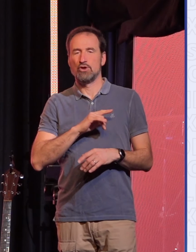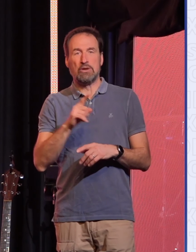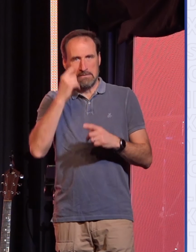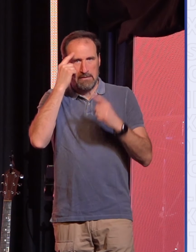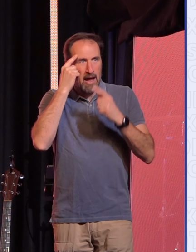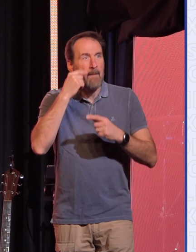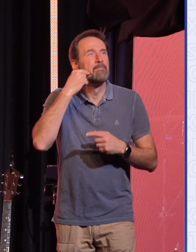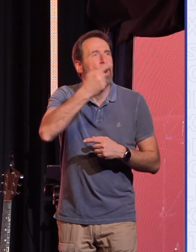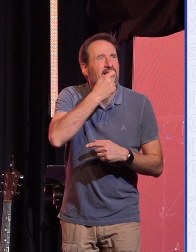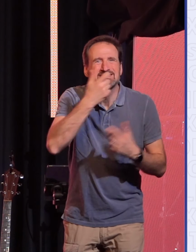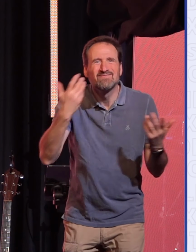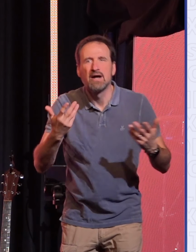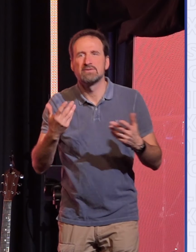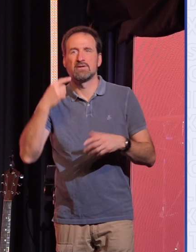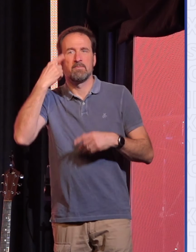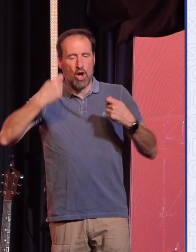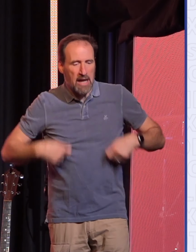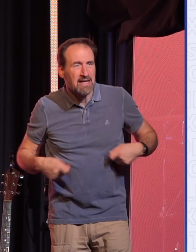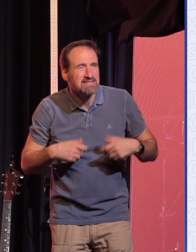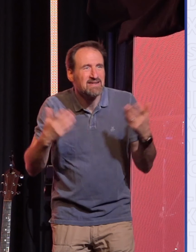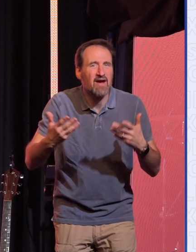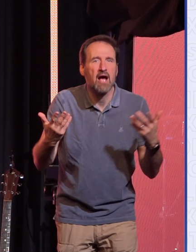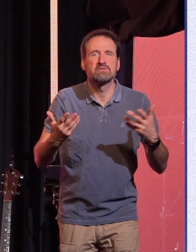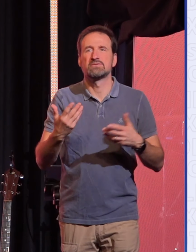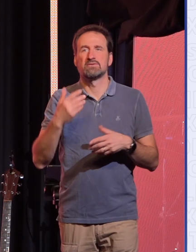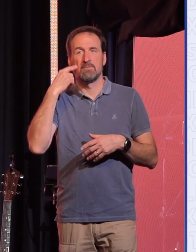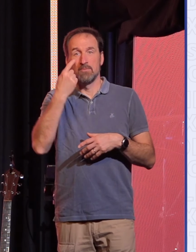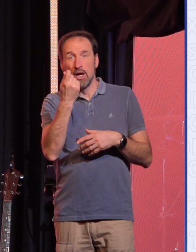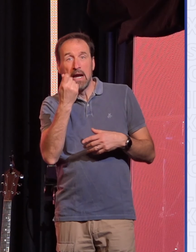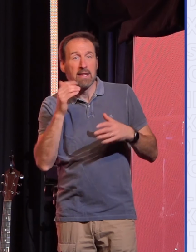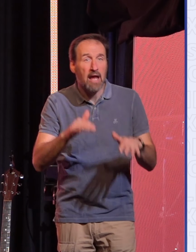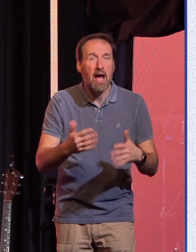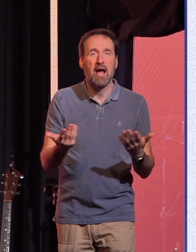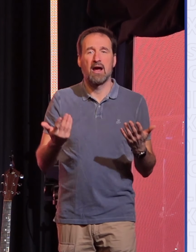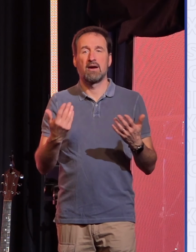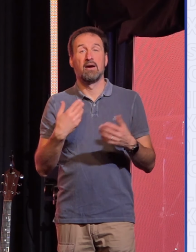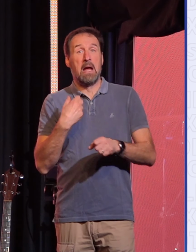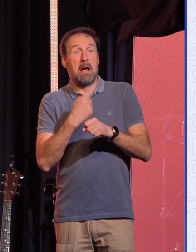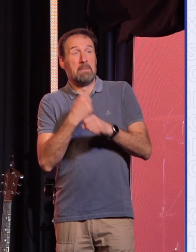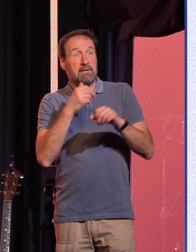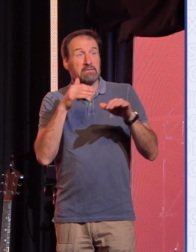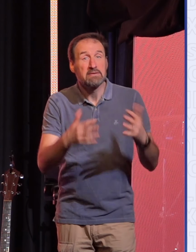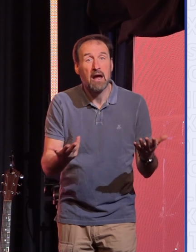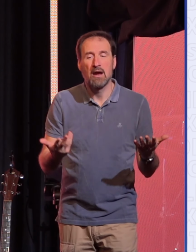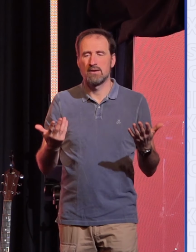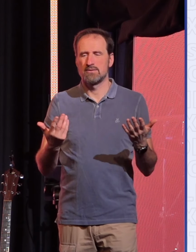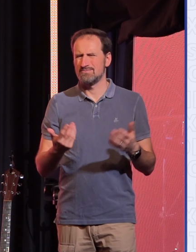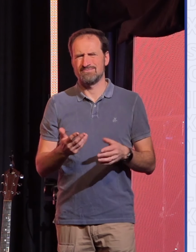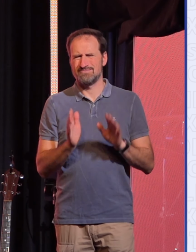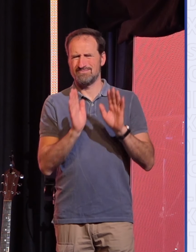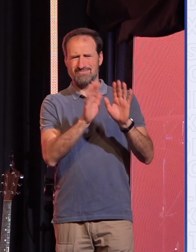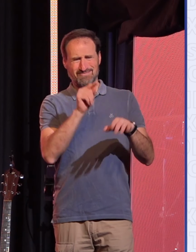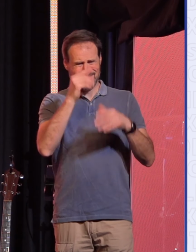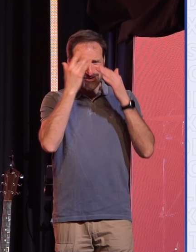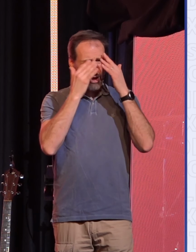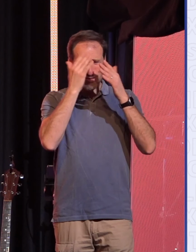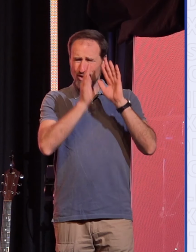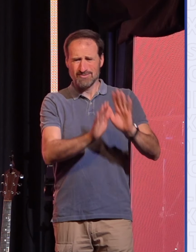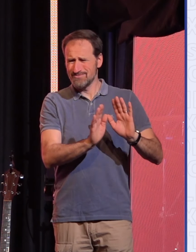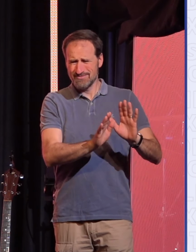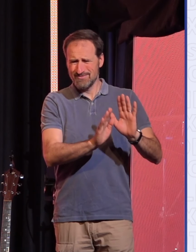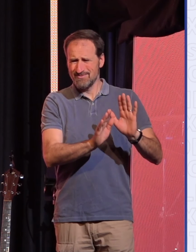morgen? Was ziehe ich morgen an? Wie wird es mit meinem Job weitergehen? Glaub mir, wenn wir mit Jesus